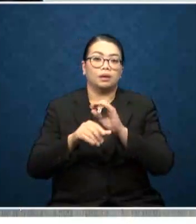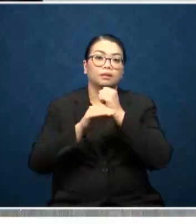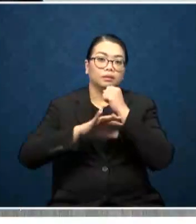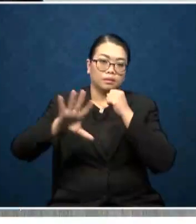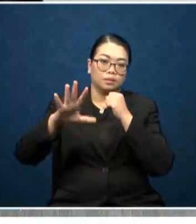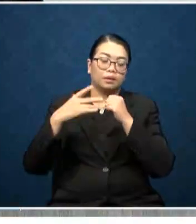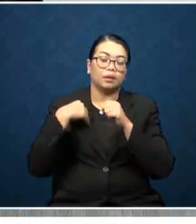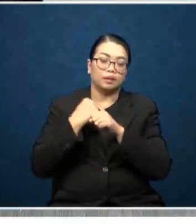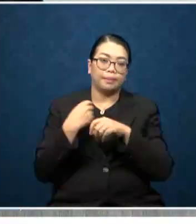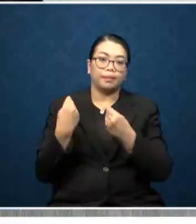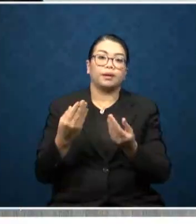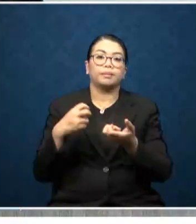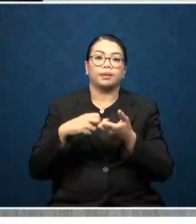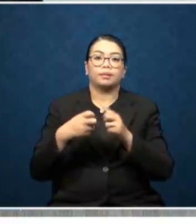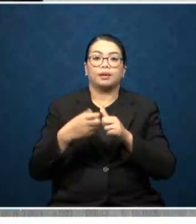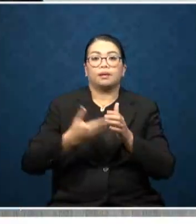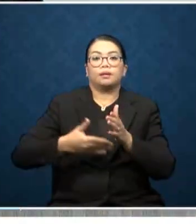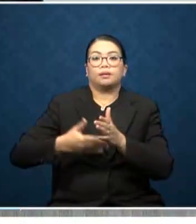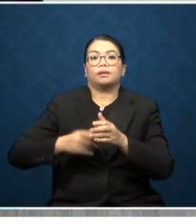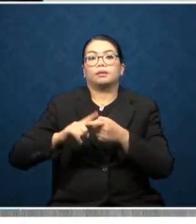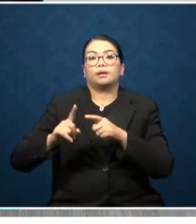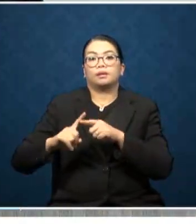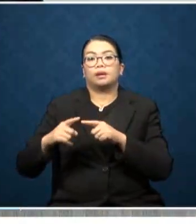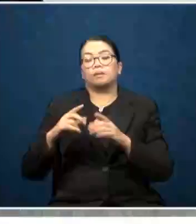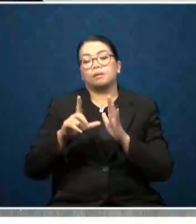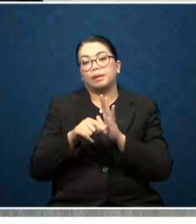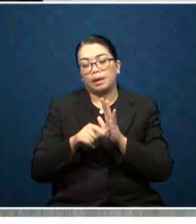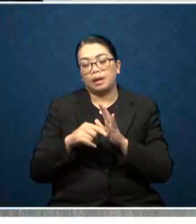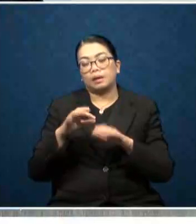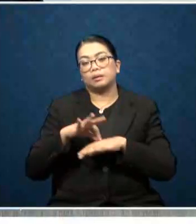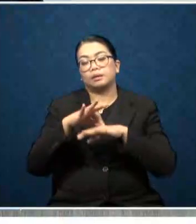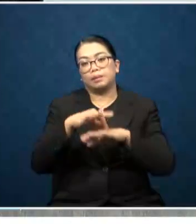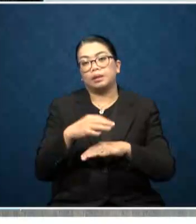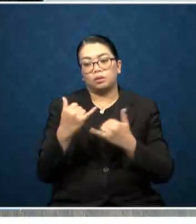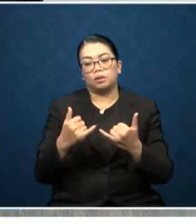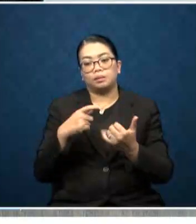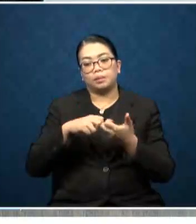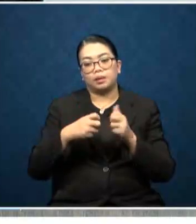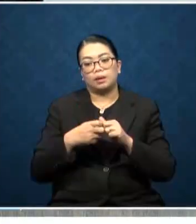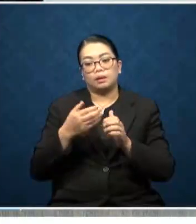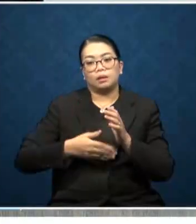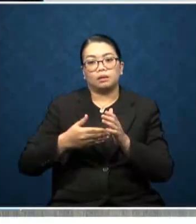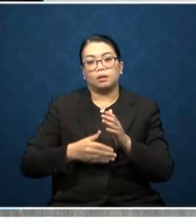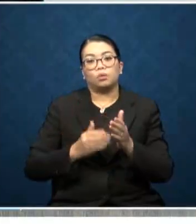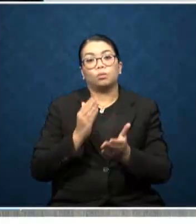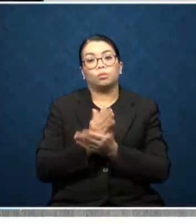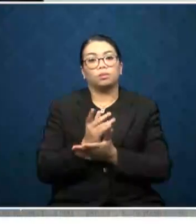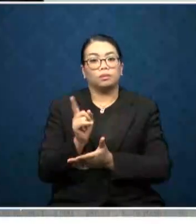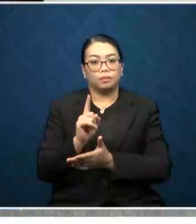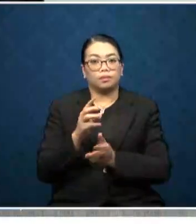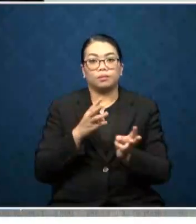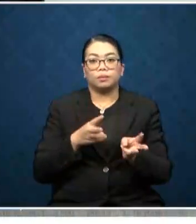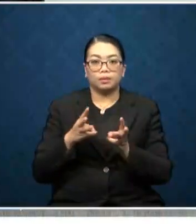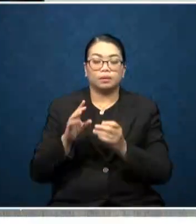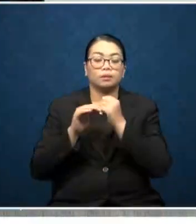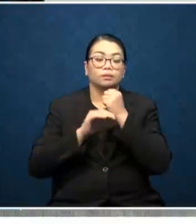กสทชถามว่าปัญหาต่างๆด้วยความเห็นที่ไม่ตรงกันนั้นมันควรจะยุติอย่างไรผมผมคิดว่ากสช